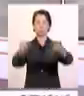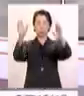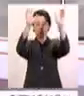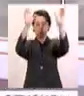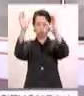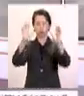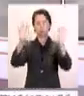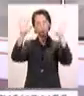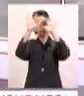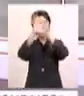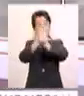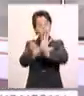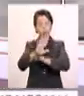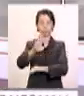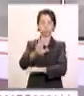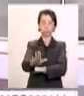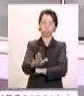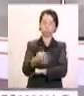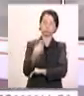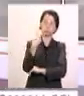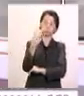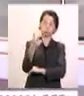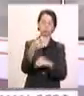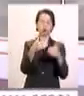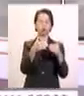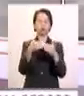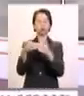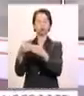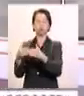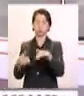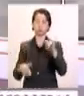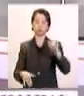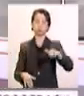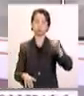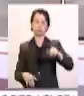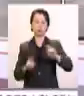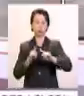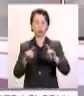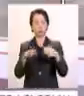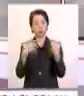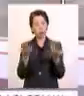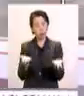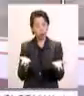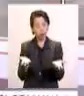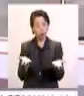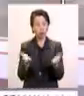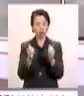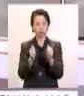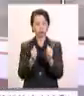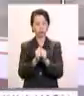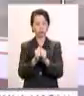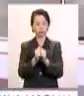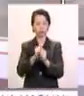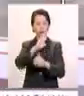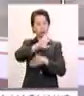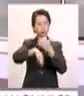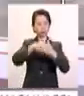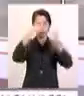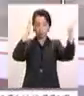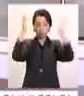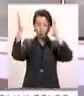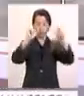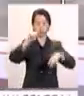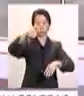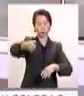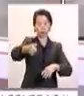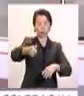Cuaca mendung pada sebelah petang nampaknya berterusan, ya Farah? Ya, tapi bagaimana pula agaknya dengan senario di seluruh negara esok? Kita